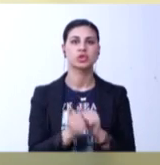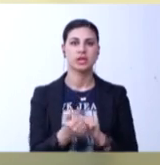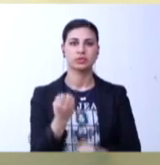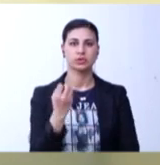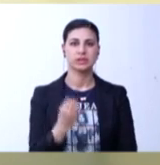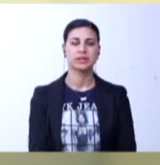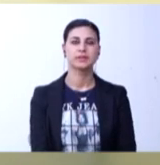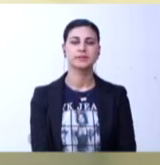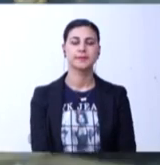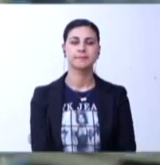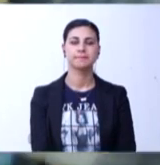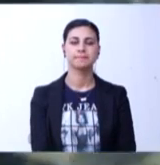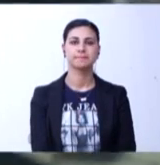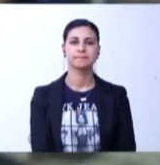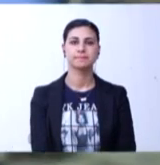კიდეც.